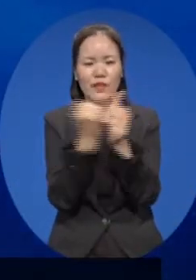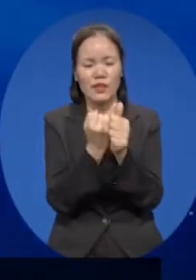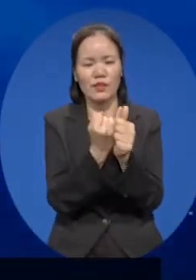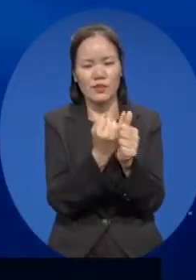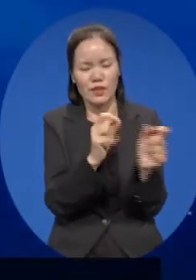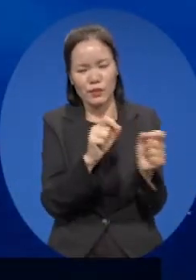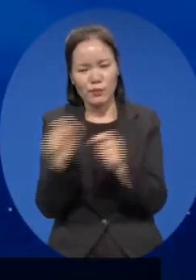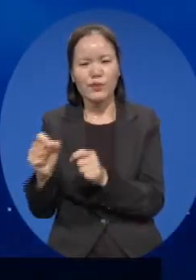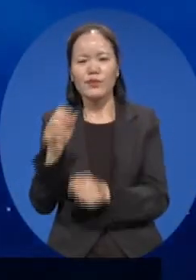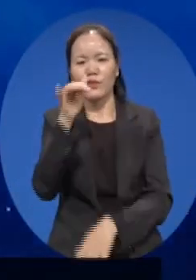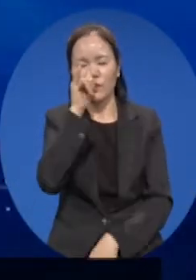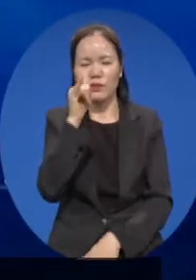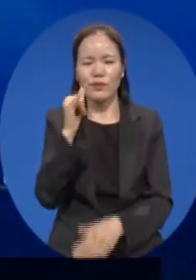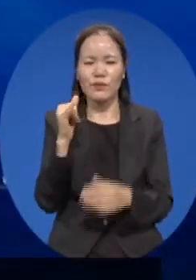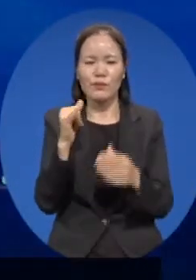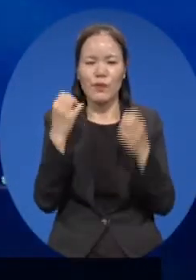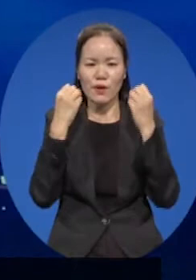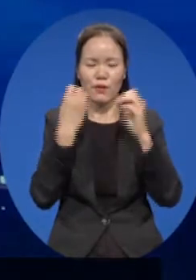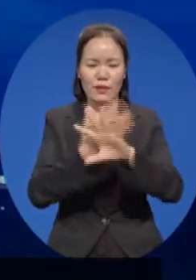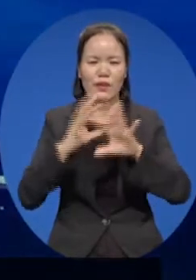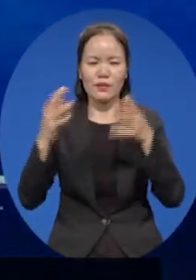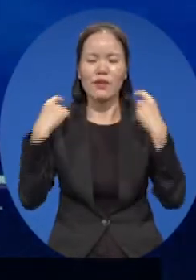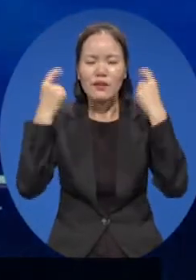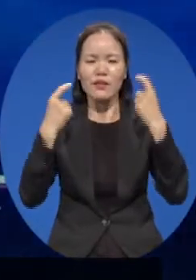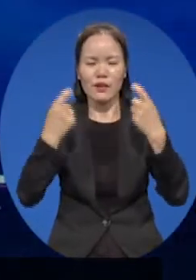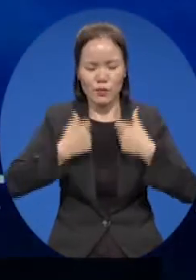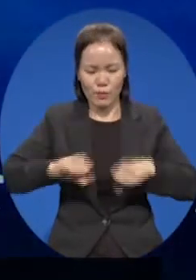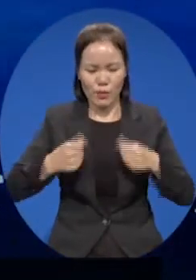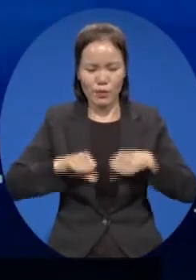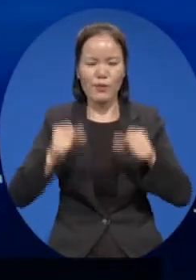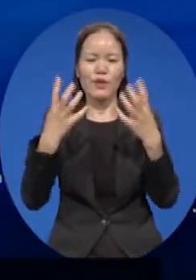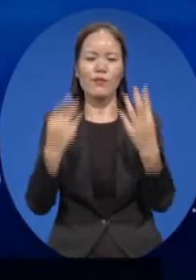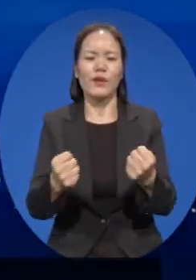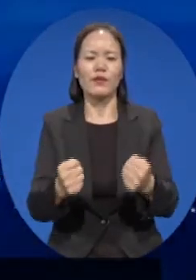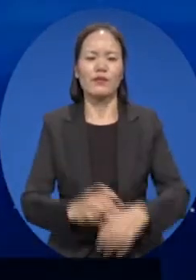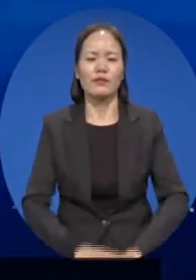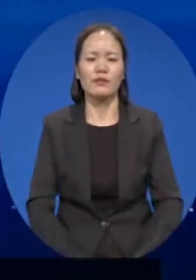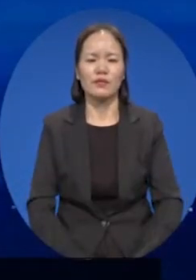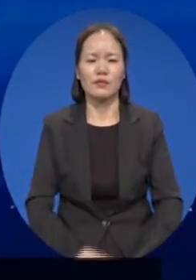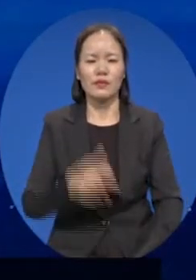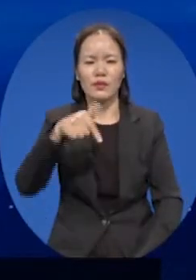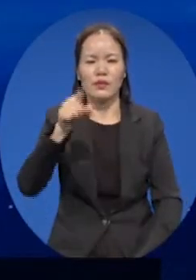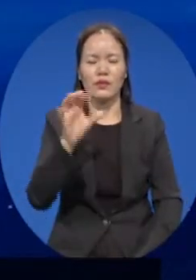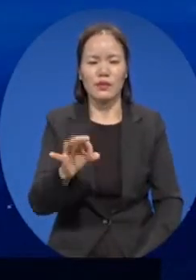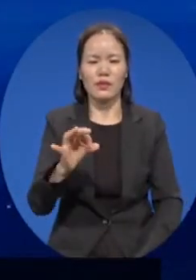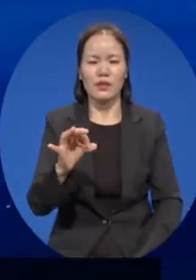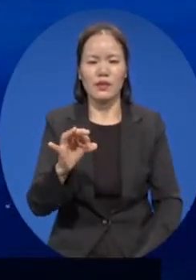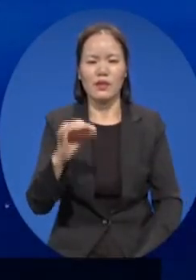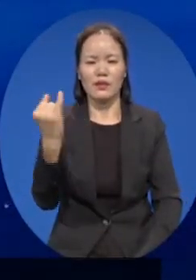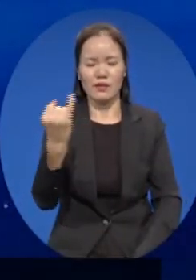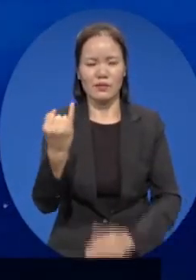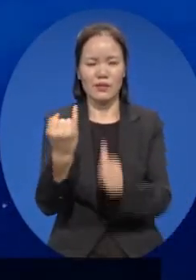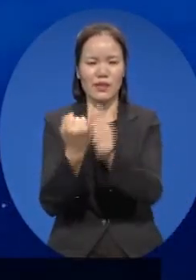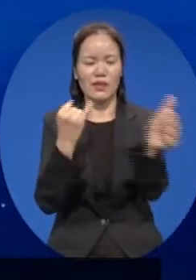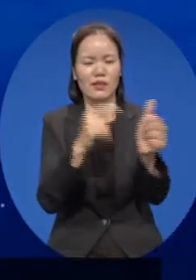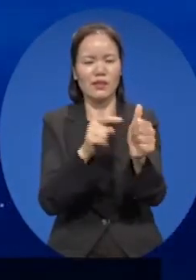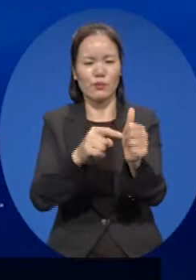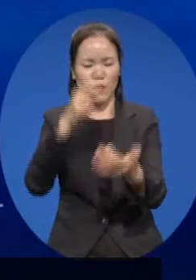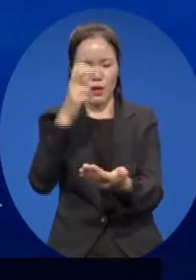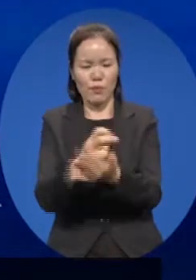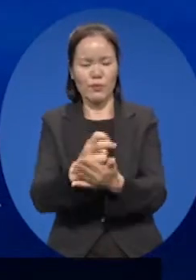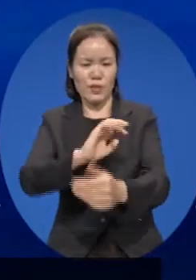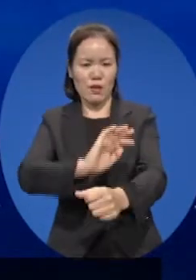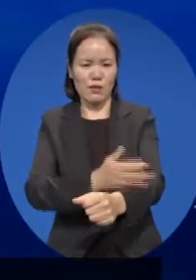경우도 많고 신혼여행도 해외로 나가는 거 포기하는 경우도 많습니다. 물론 뭐 이 강경화 교수의 남편이 법적으로